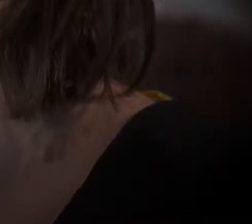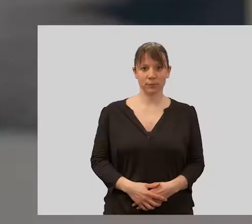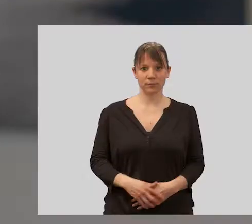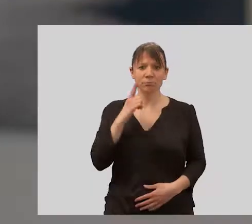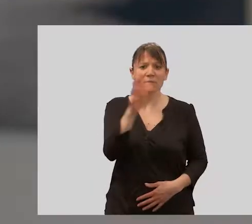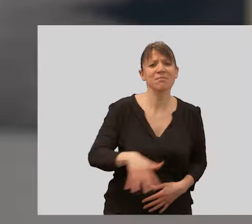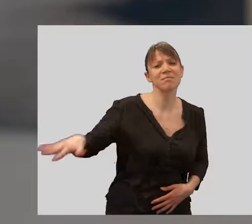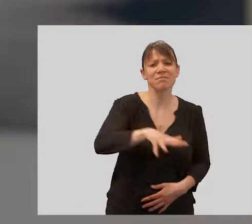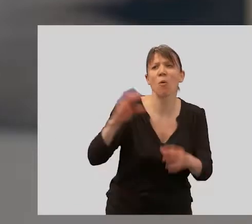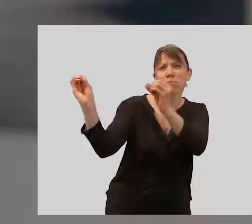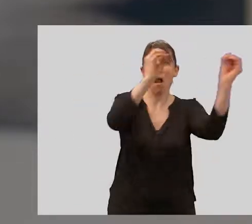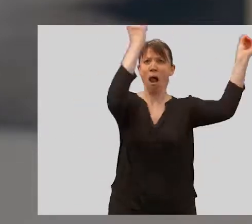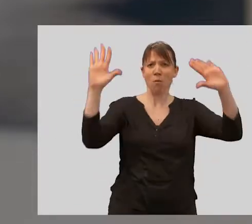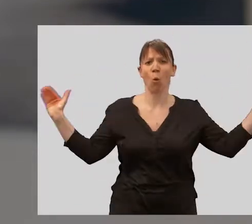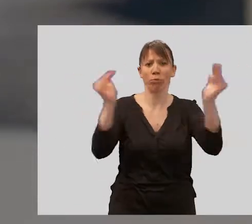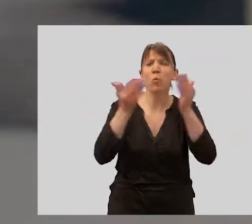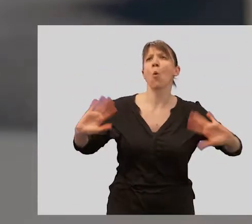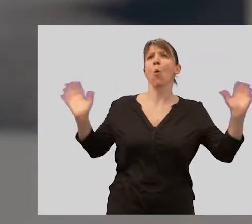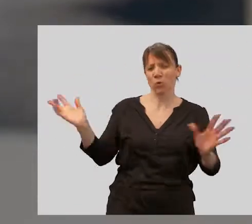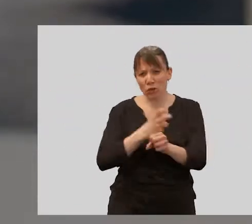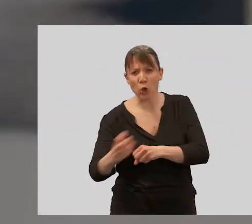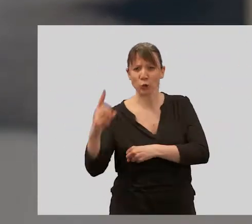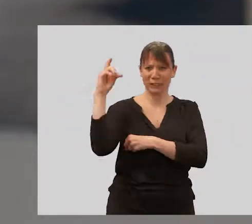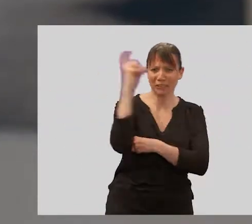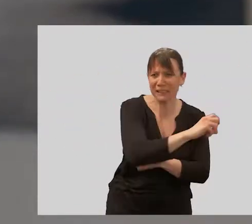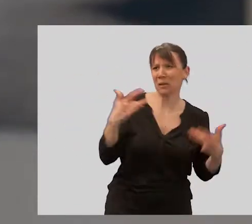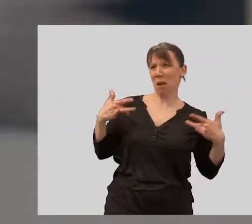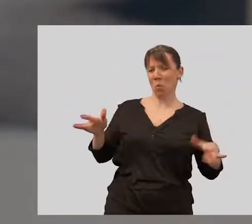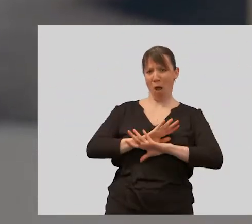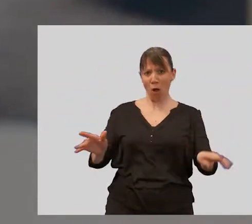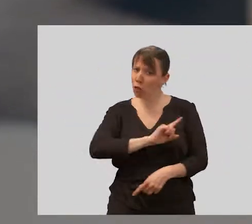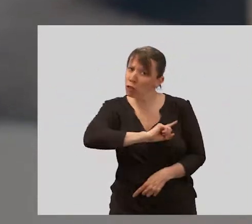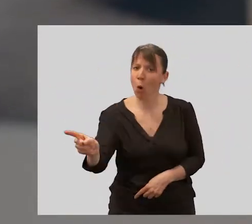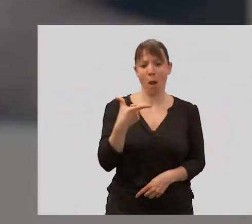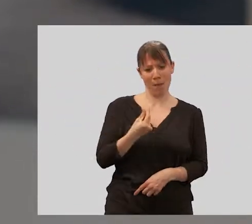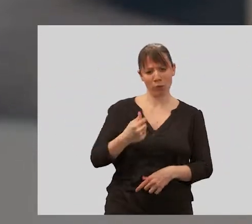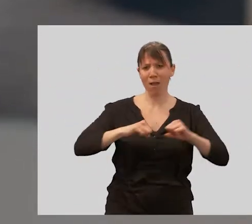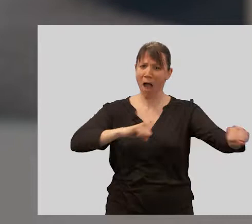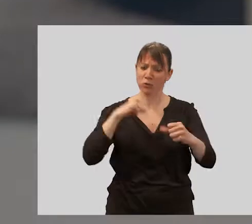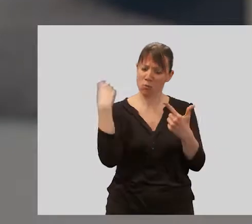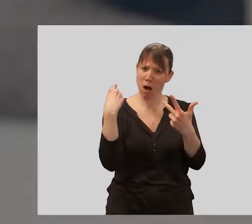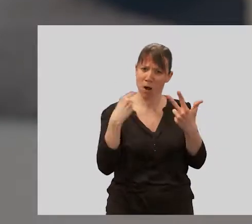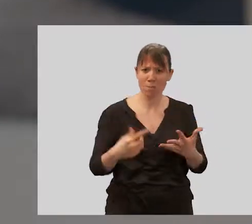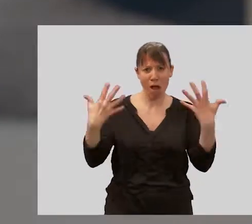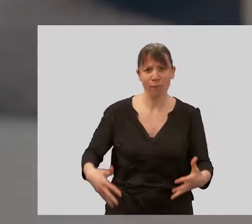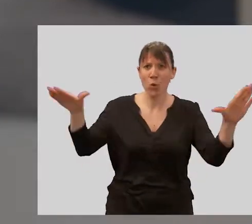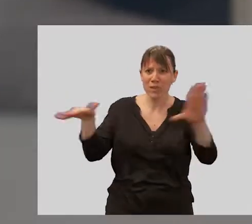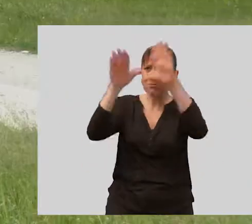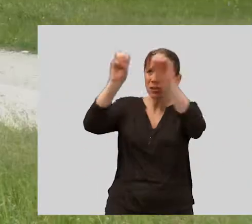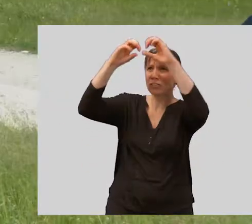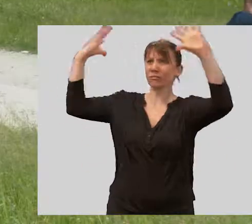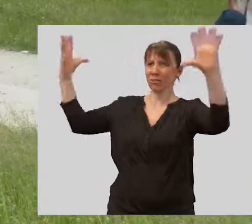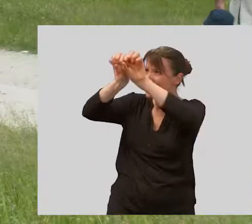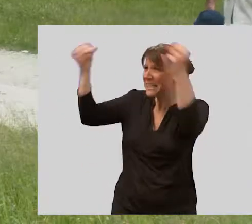La montagne peut paraître comme un milieu hostile, comme un milieu difficile, comme un milieu réservé à une certaine catégorie de personnes. Et toutes les actions menées dans le cadre du